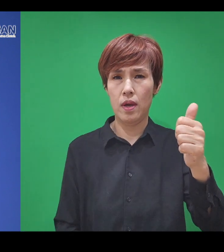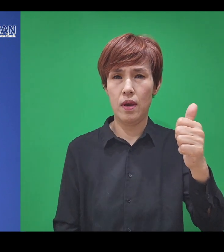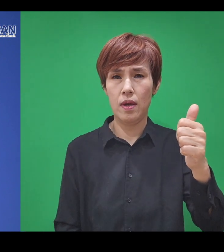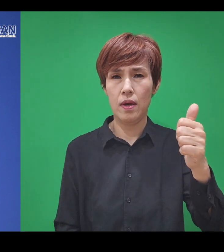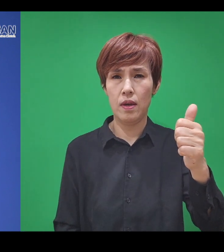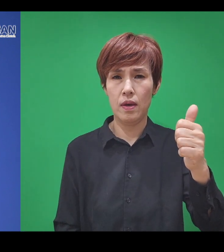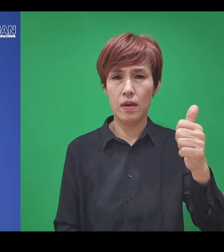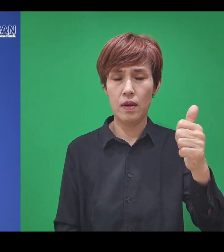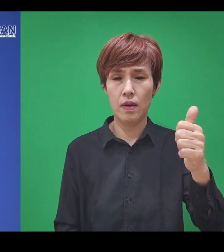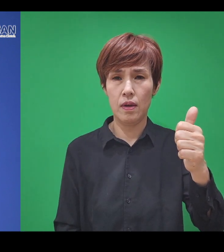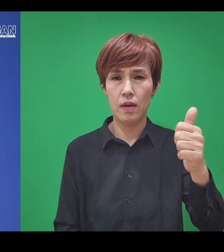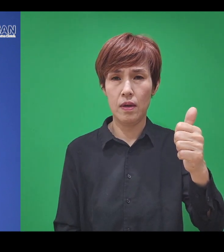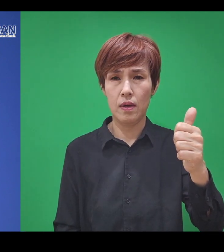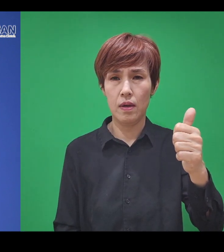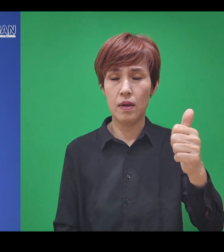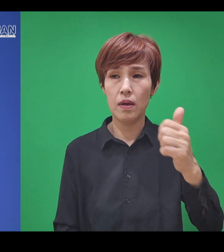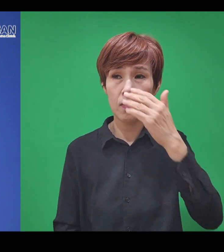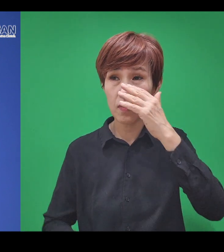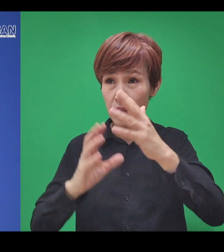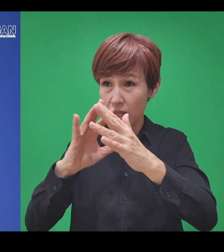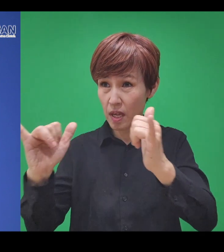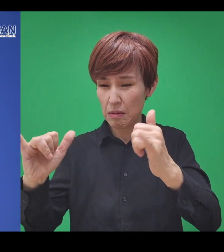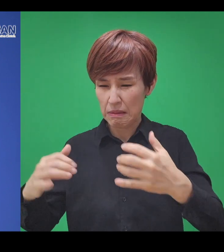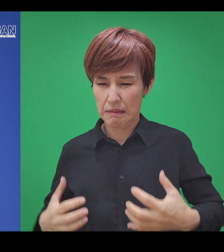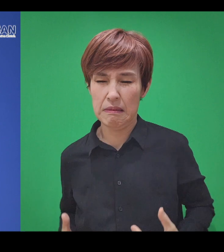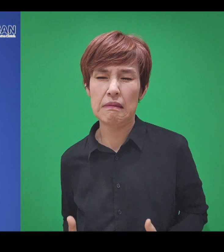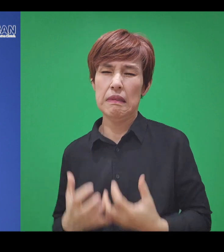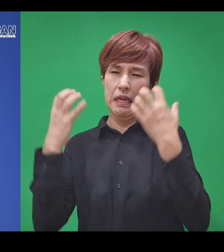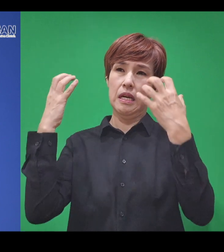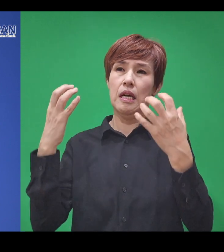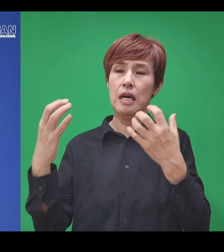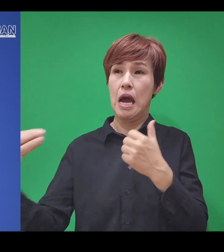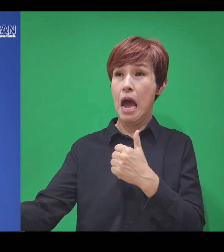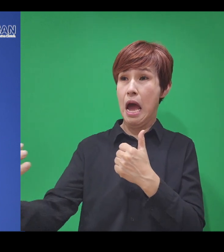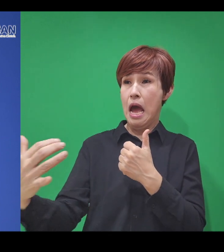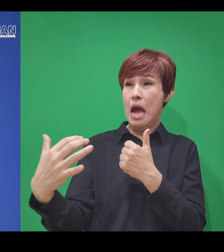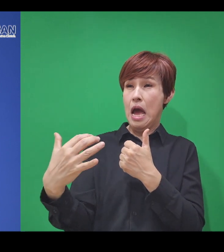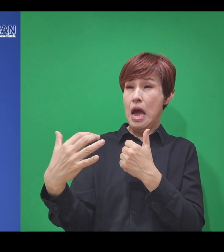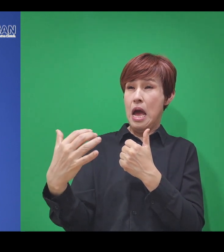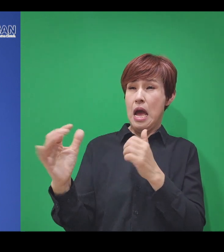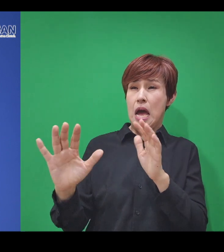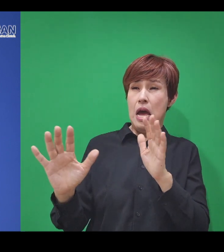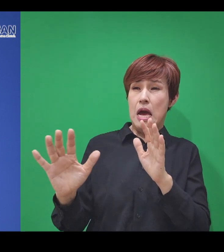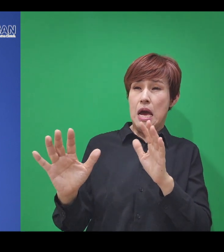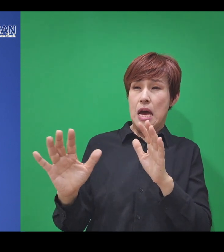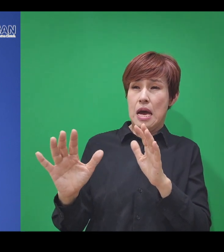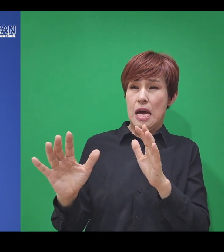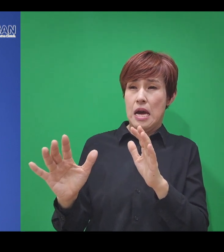유대인들이 너무 성나서 달려드니까 성난 민심을 달래려고